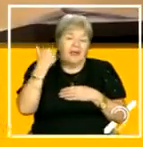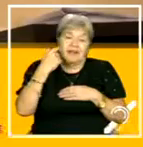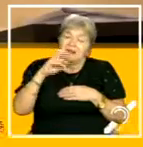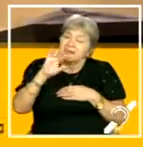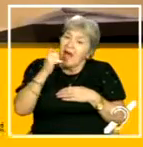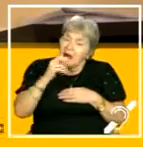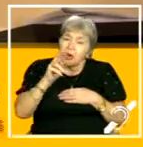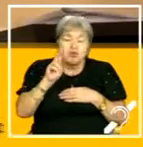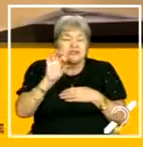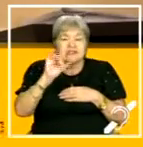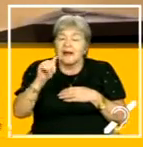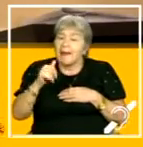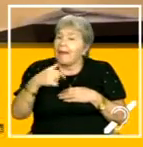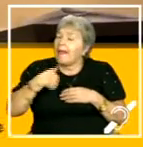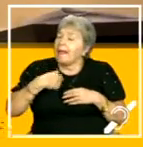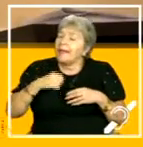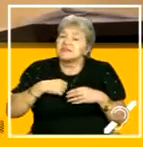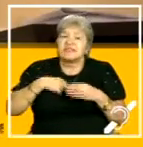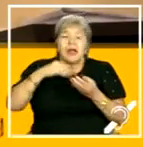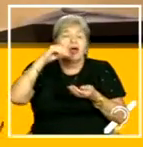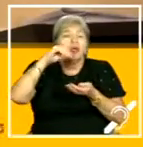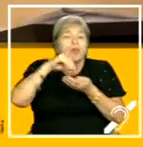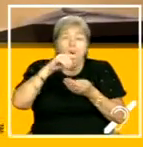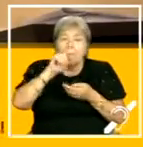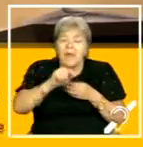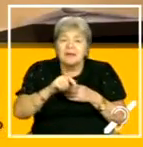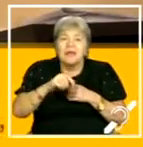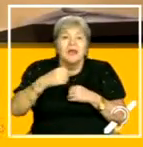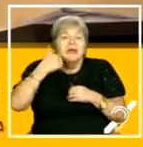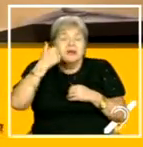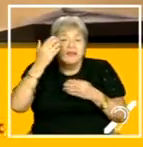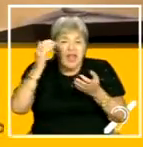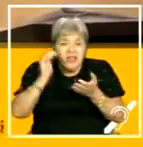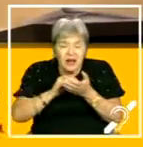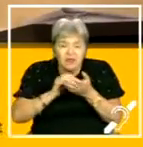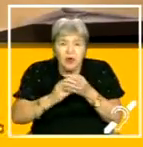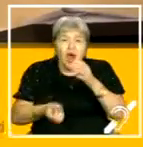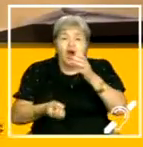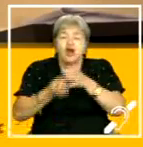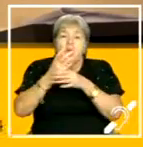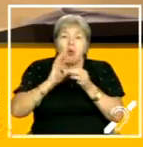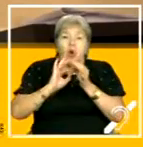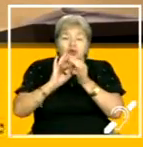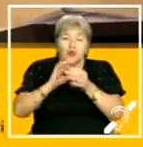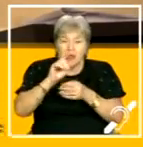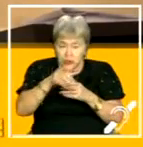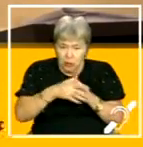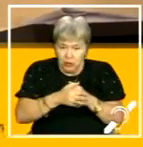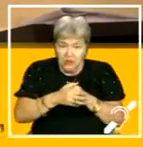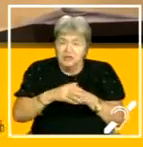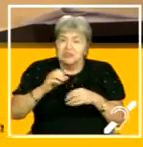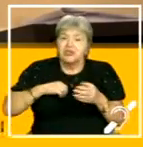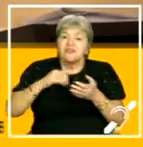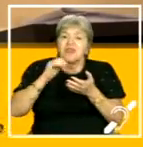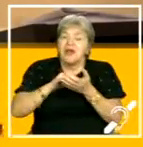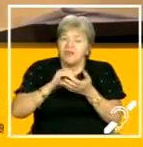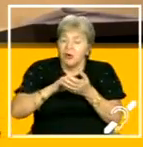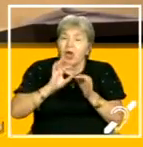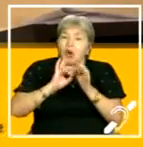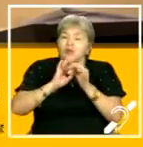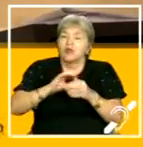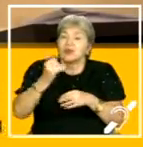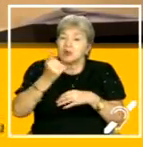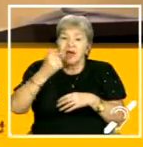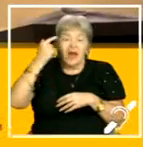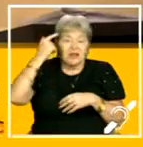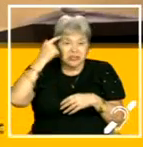într-o situație în care avem nevoie de un nou leadership și avem nevoie de lideri care știu